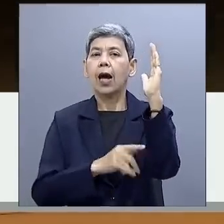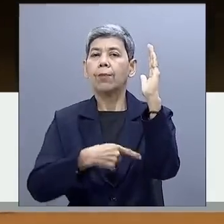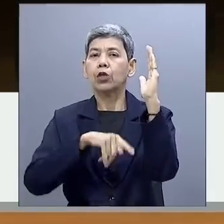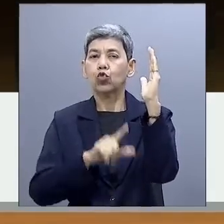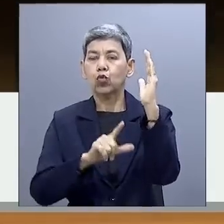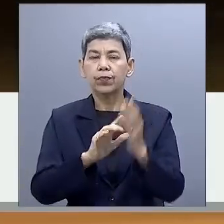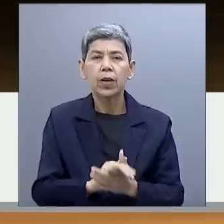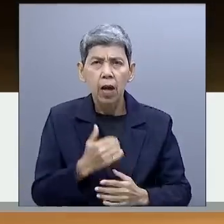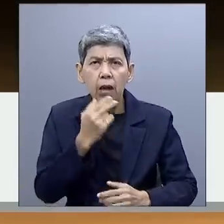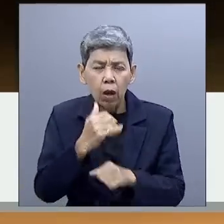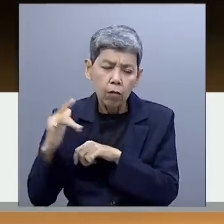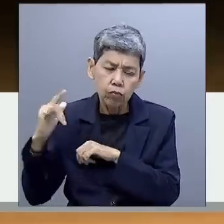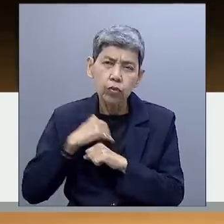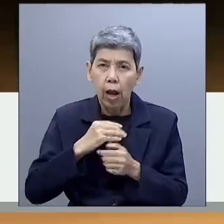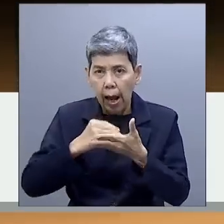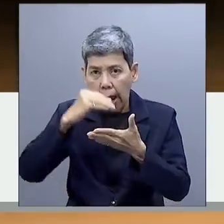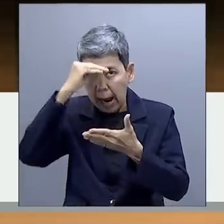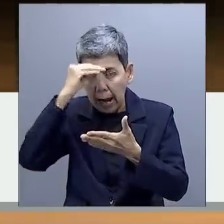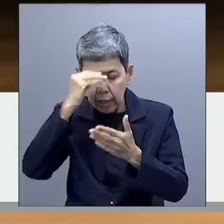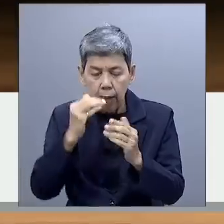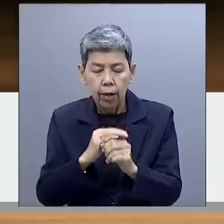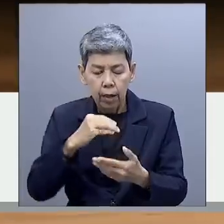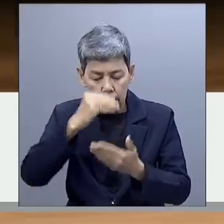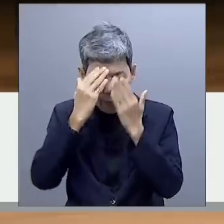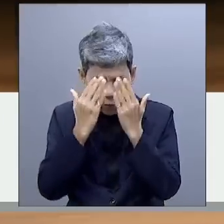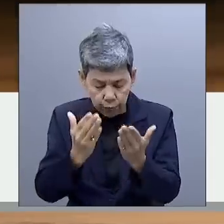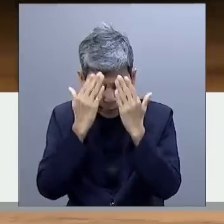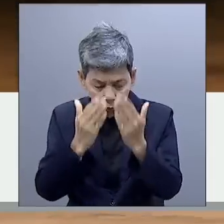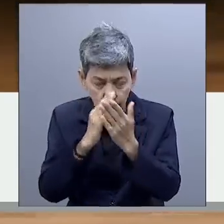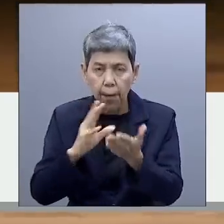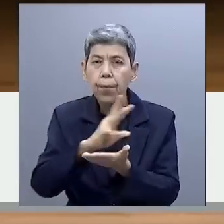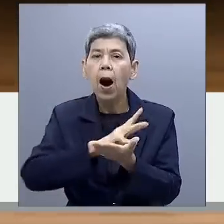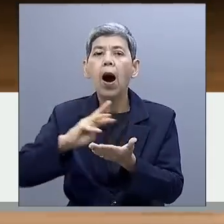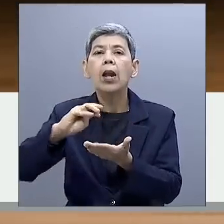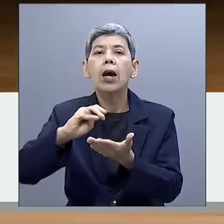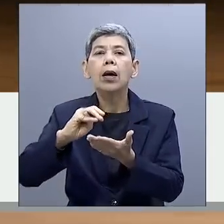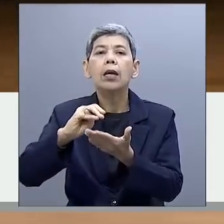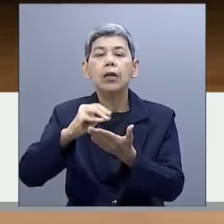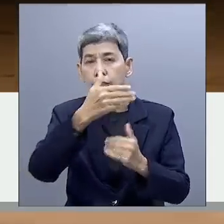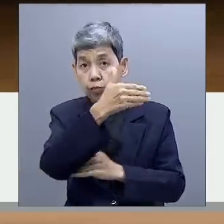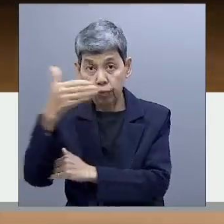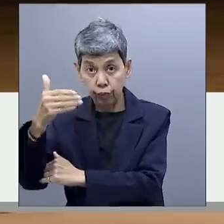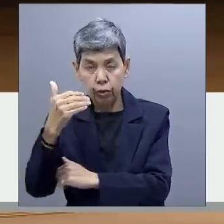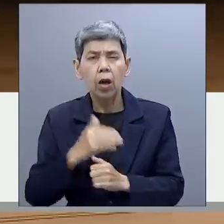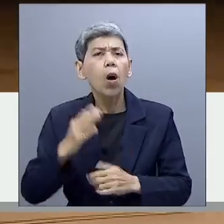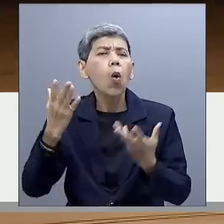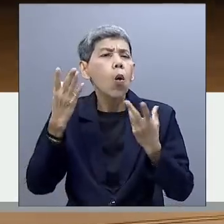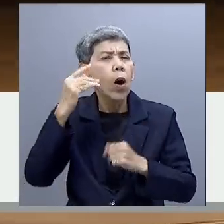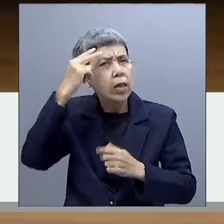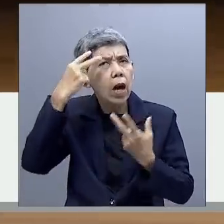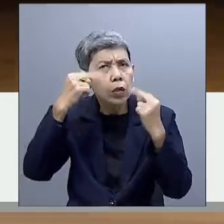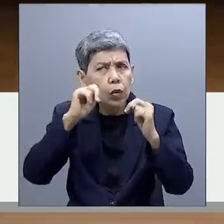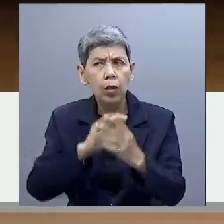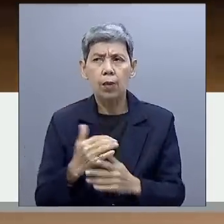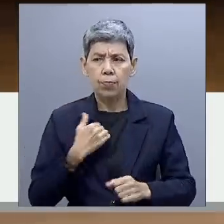พวกเขาเดินทางไปเรียนศาสนาที่มหาวิทยาลัยนานาชาติแอฟริกาค่ะเมื่อวานนี้พลเอกประยุทธ์จันทร์โอชานายก